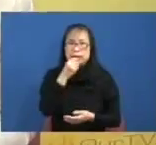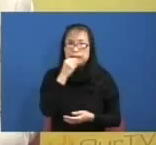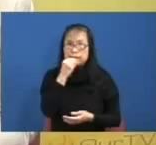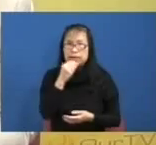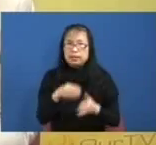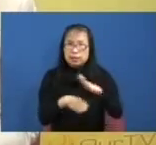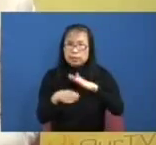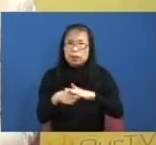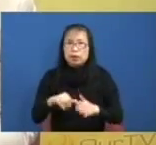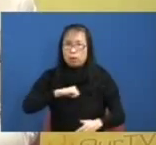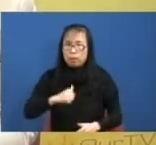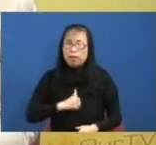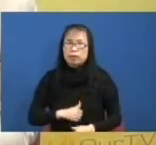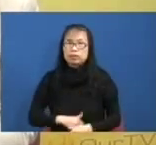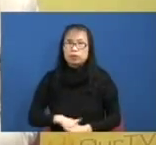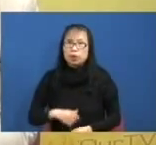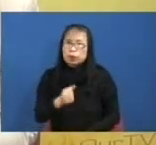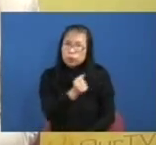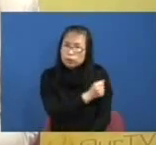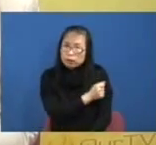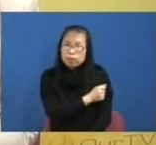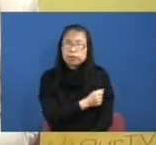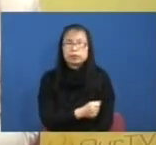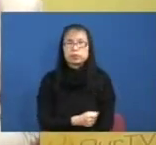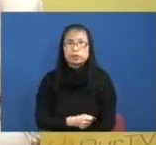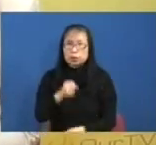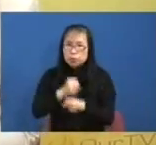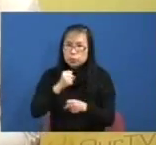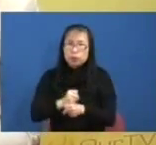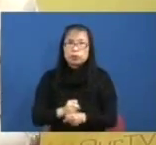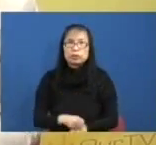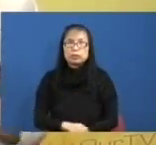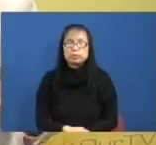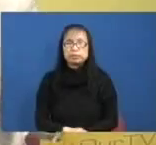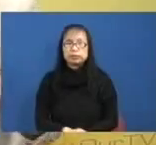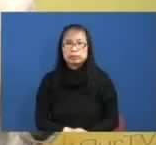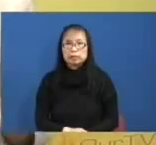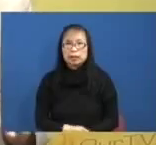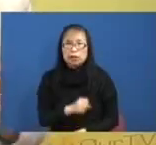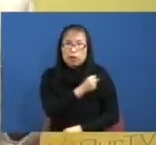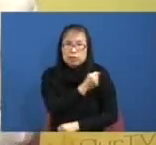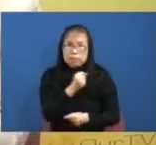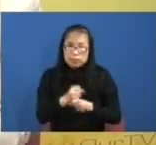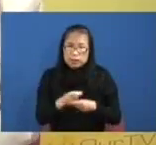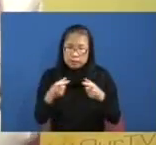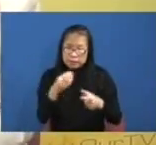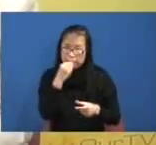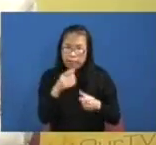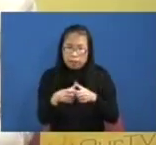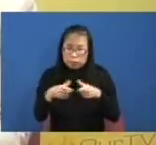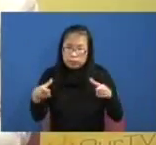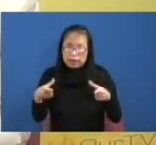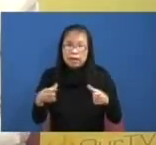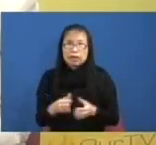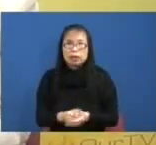哋刻苦經營，又即係有啲仲大食大夾大件嘅，抵食夾大件咁樣去